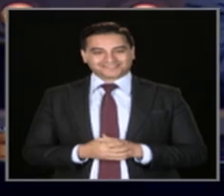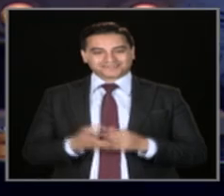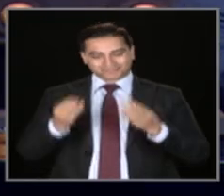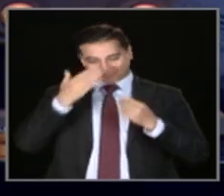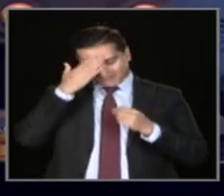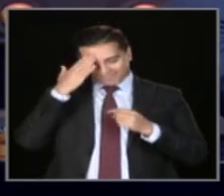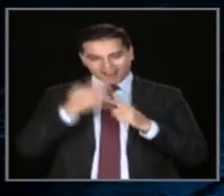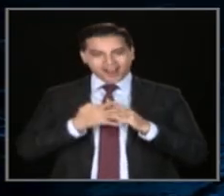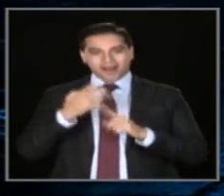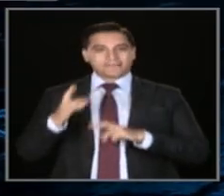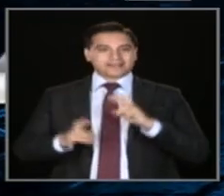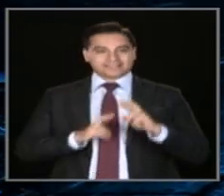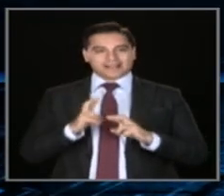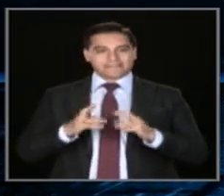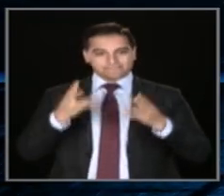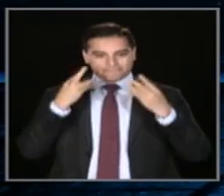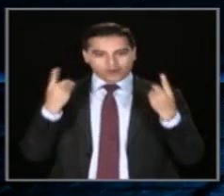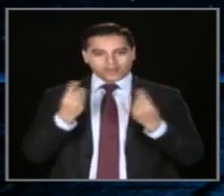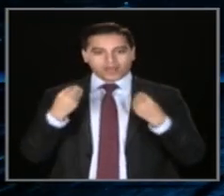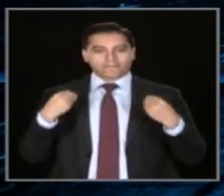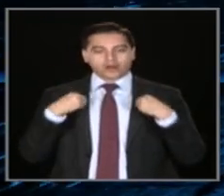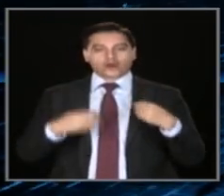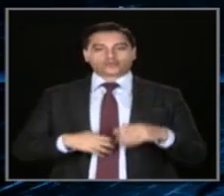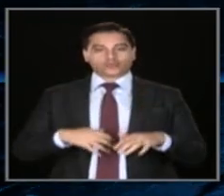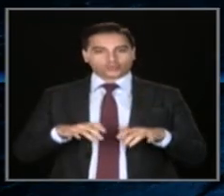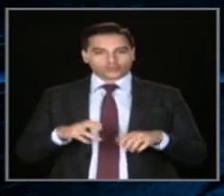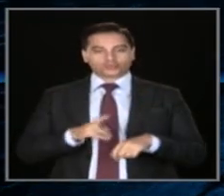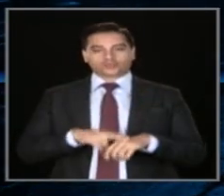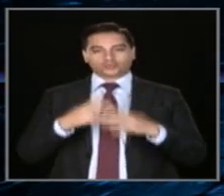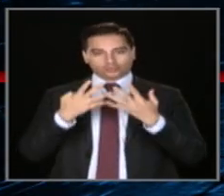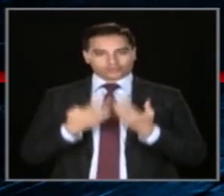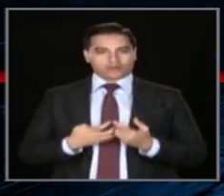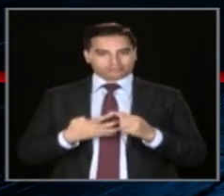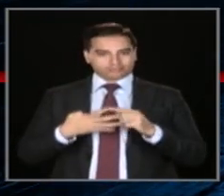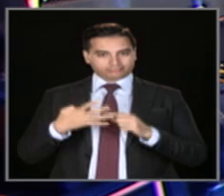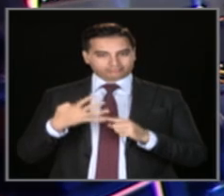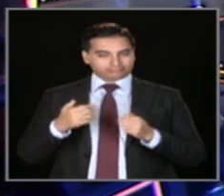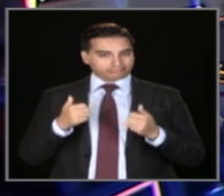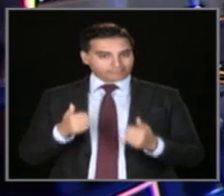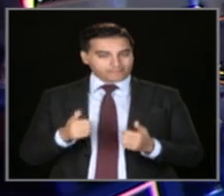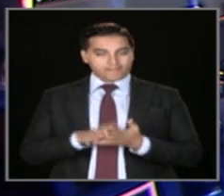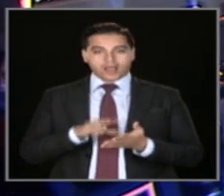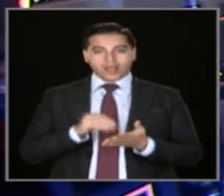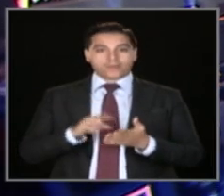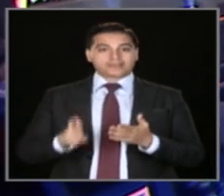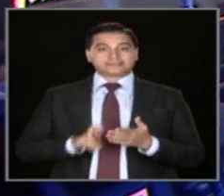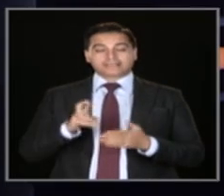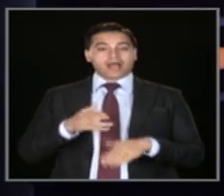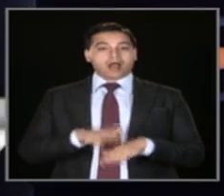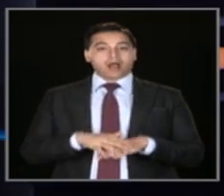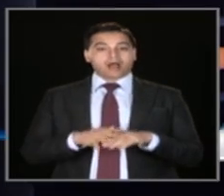فقرة المعرفة أربع أسئلة، معلومات عامة، رياضة، تكنولوجيا، وقدرات ذهنية. أسئلتنا